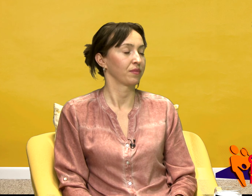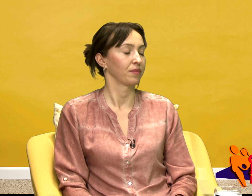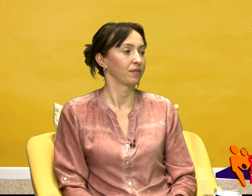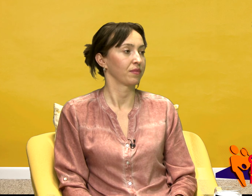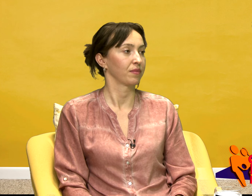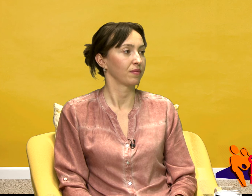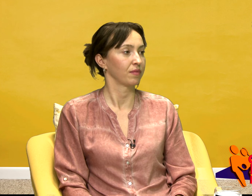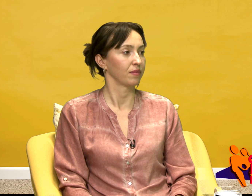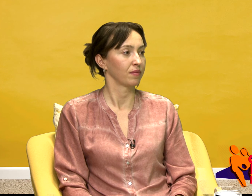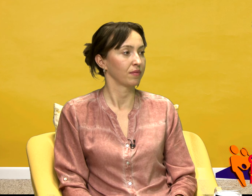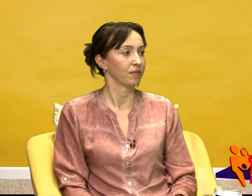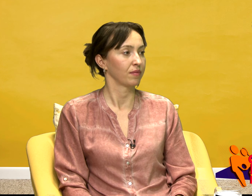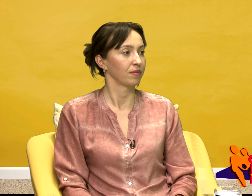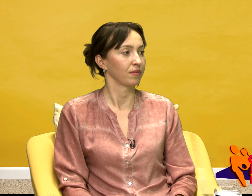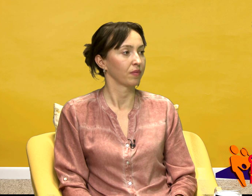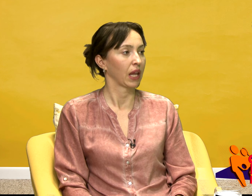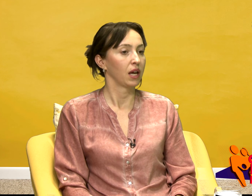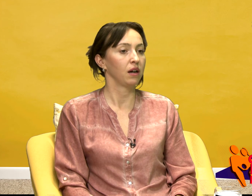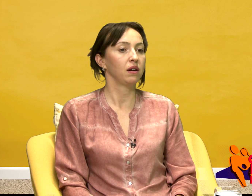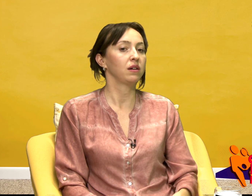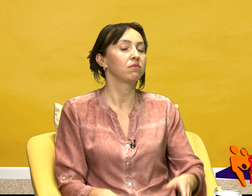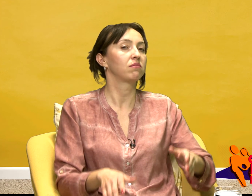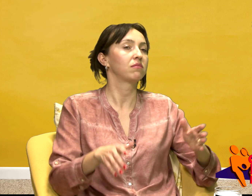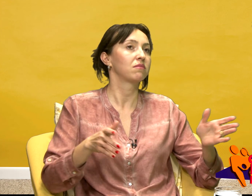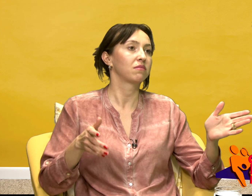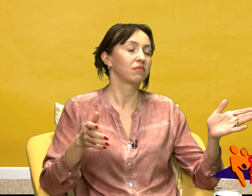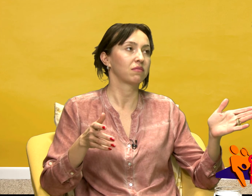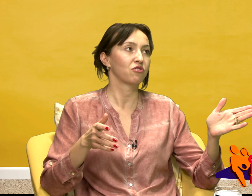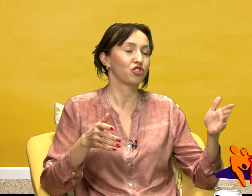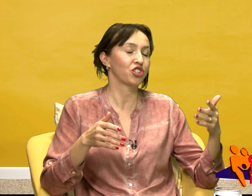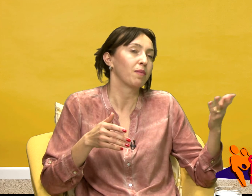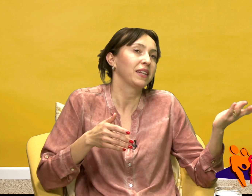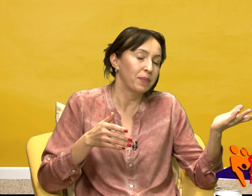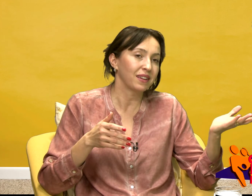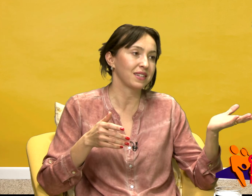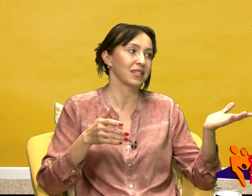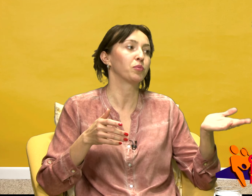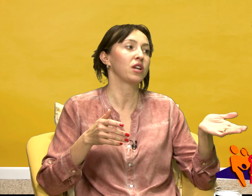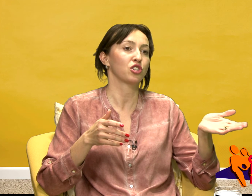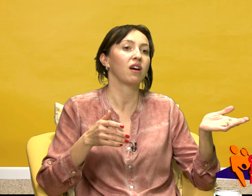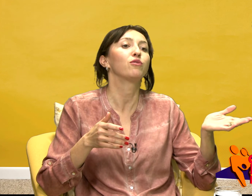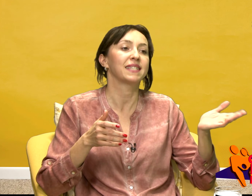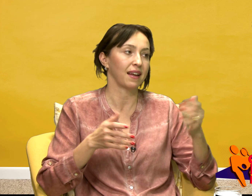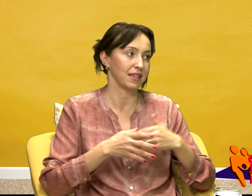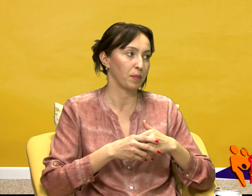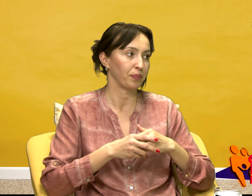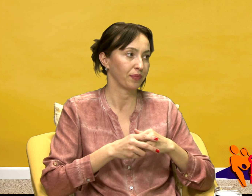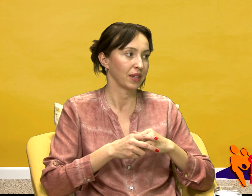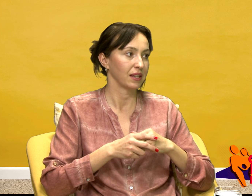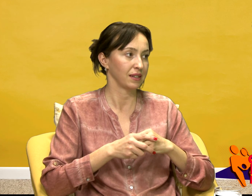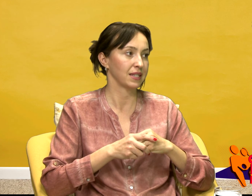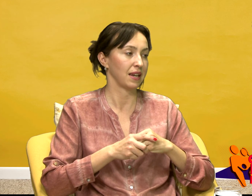eu, din celelalte orașe ale județului, Cea mai departe, să localități. spun așa, a fost